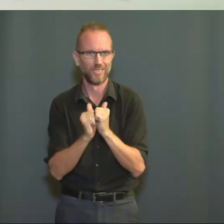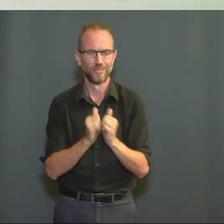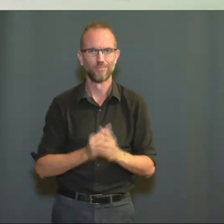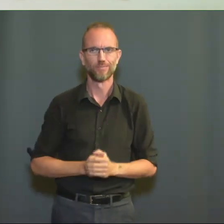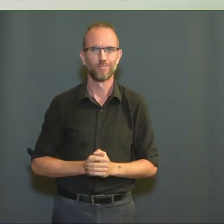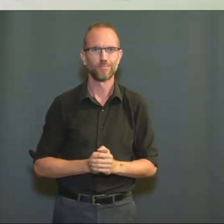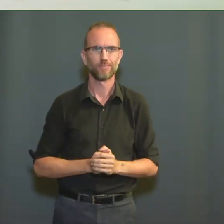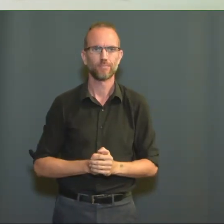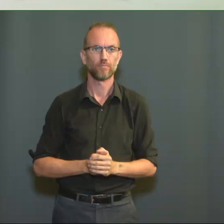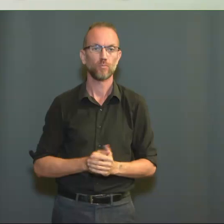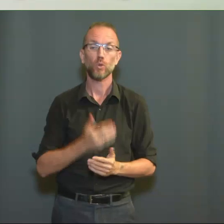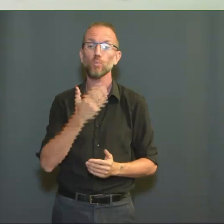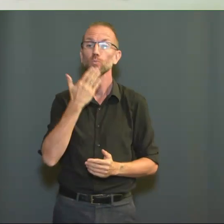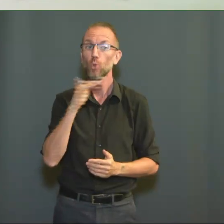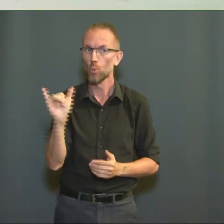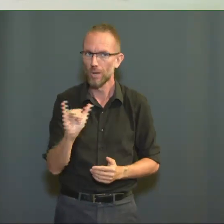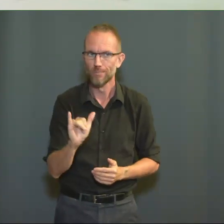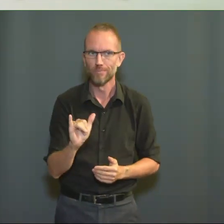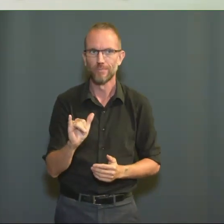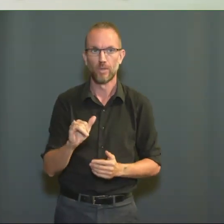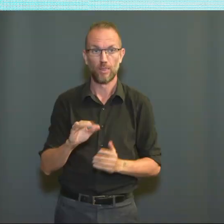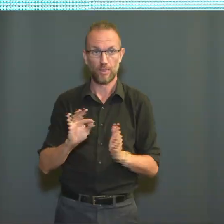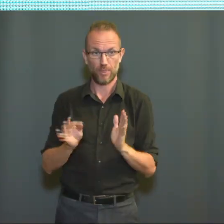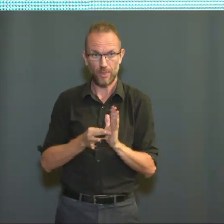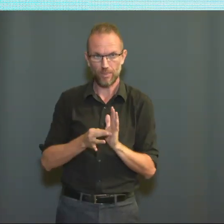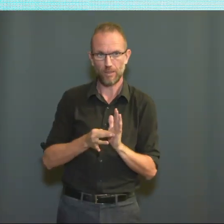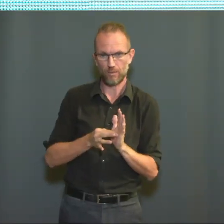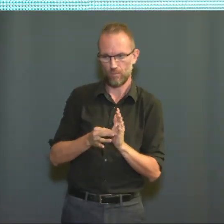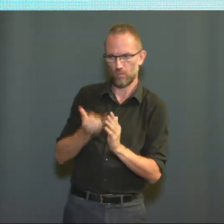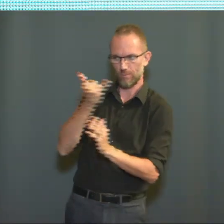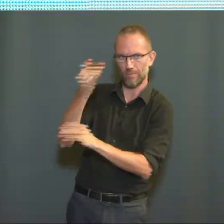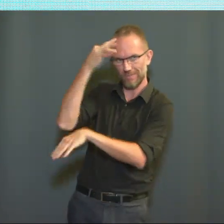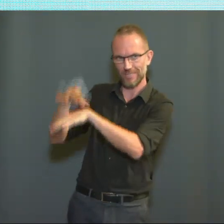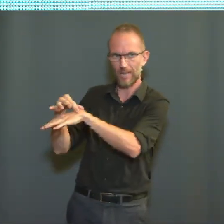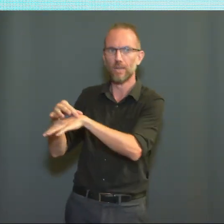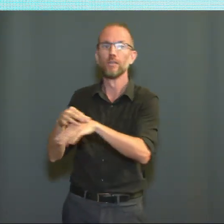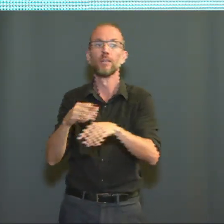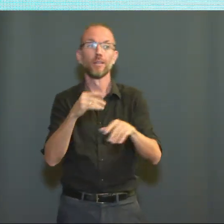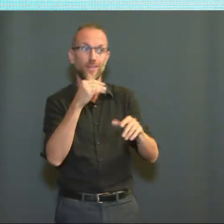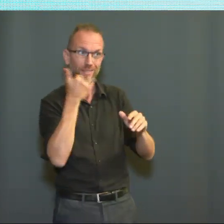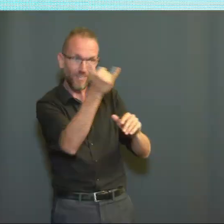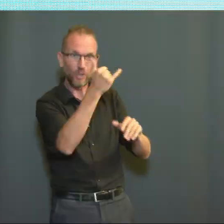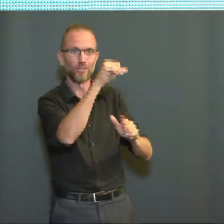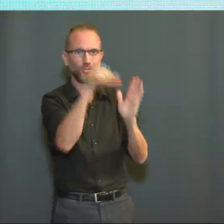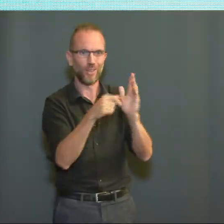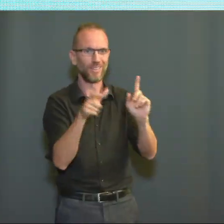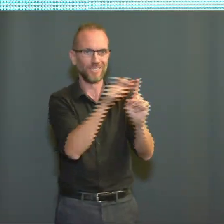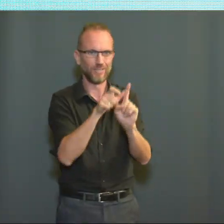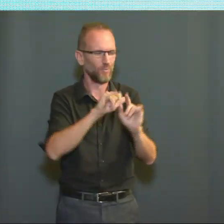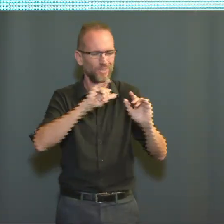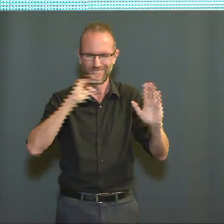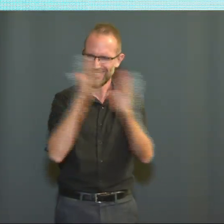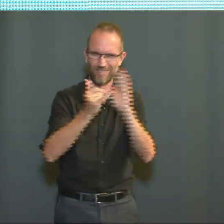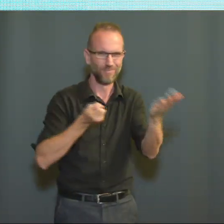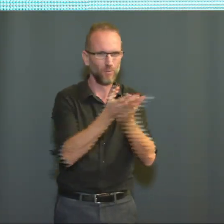votre premier contact avec le médecin ou avec le centre de contact. Ainsi, vous pouvez recevoir vous-même le